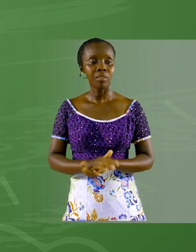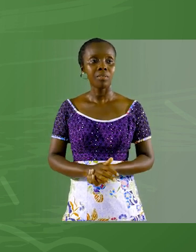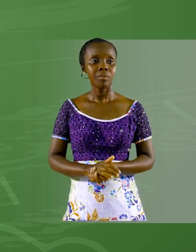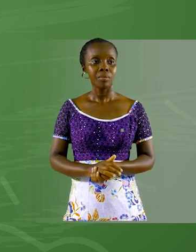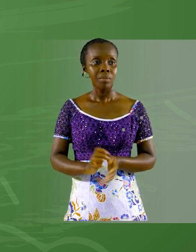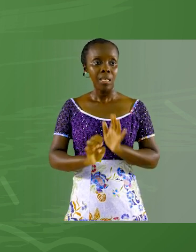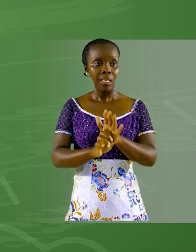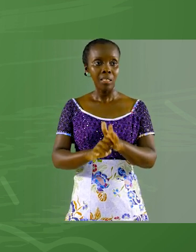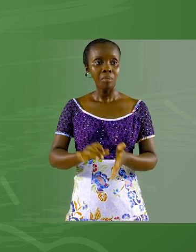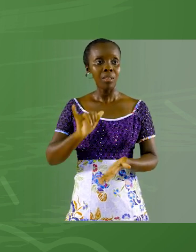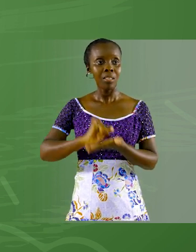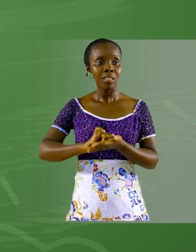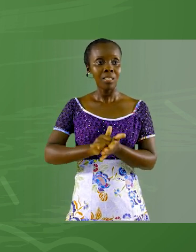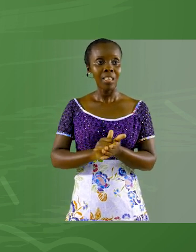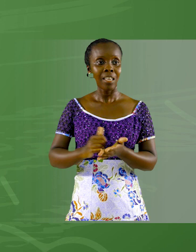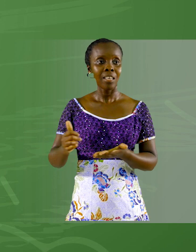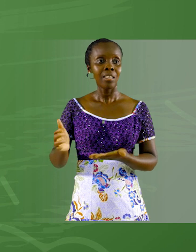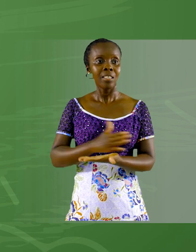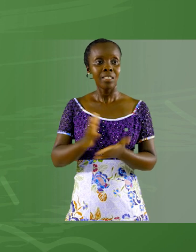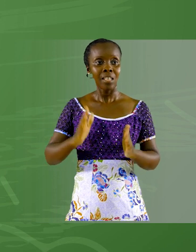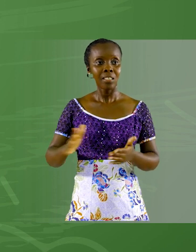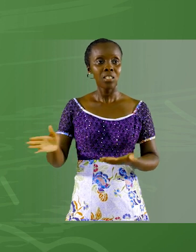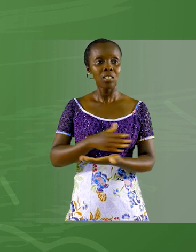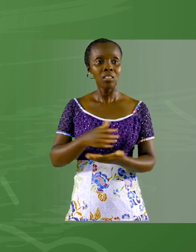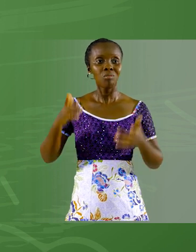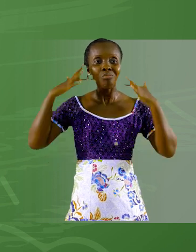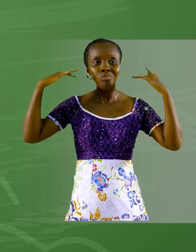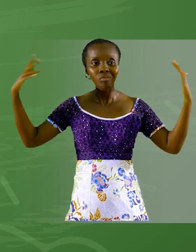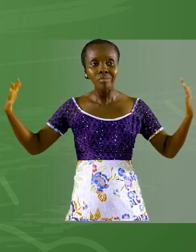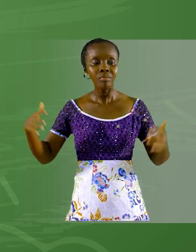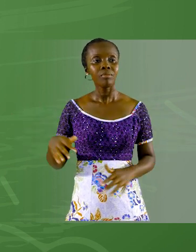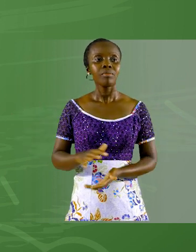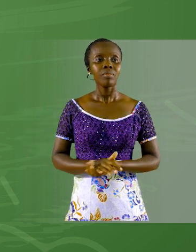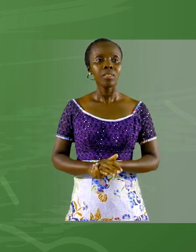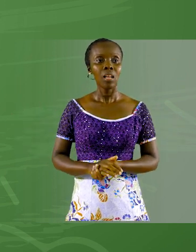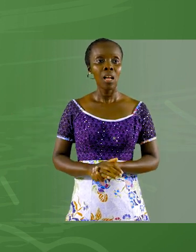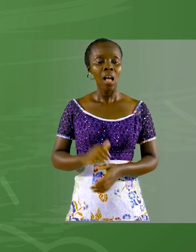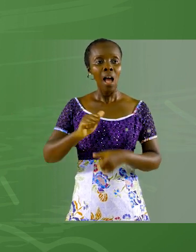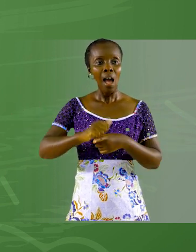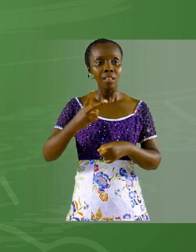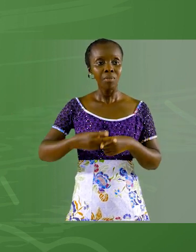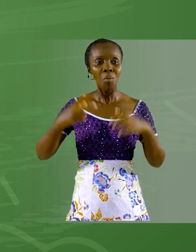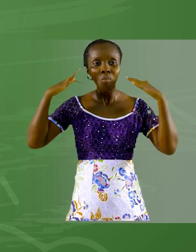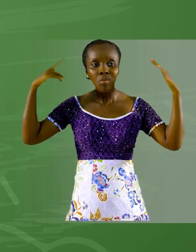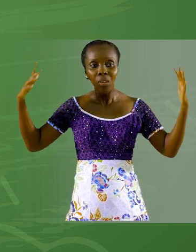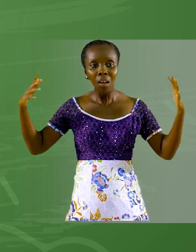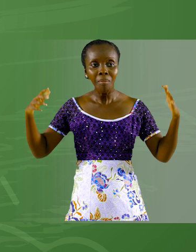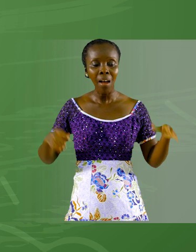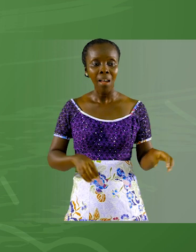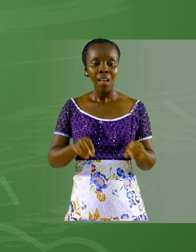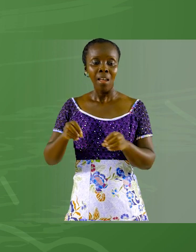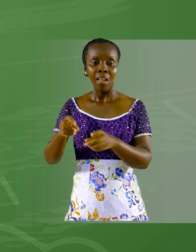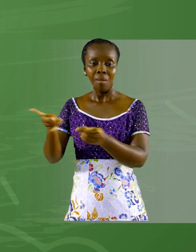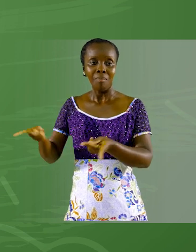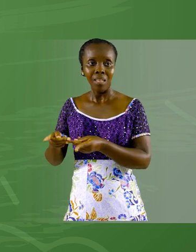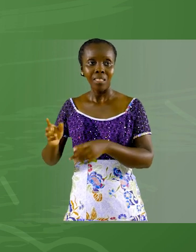ces artistes chantent bruyamment ». Nous avons l'adverbe « bruyamment » qui est placé après le